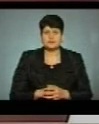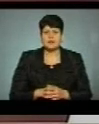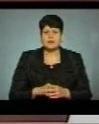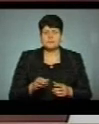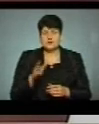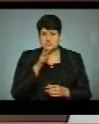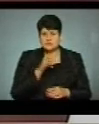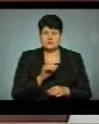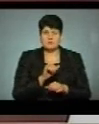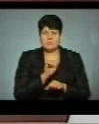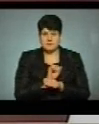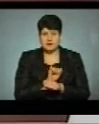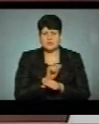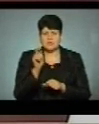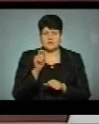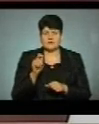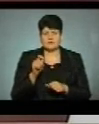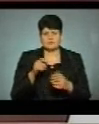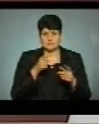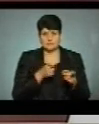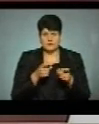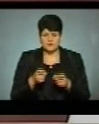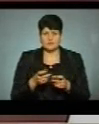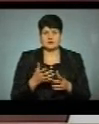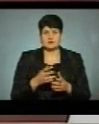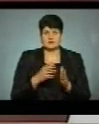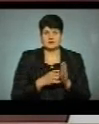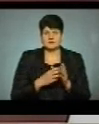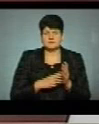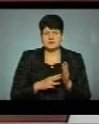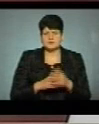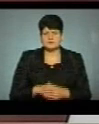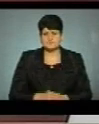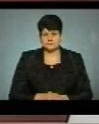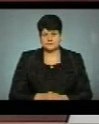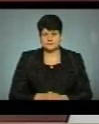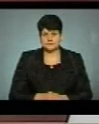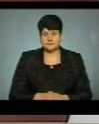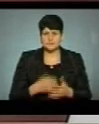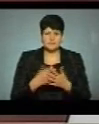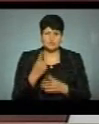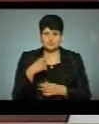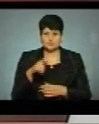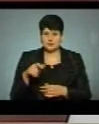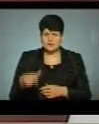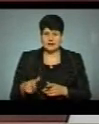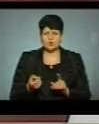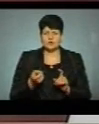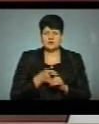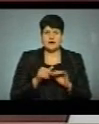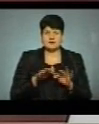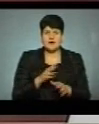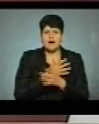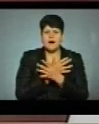Від часу припинення вогню 15 лютого 868. Близько сотні осіб долучилися до акції